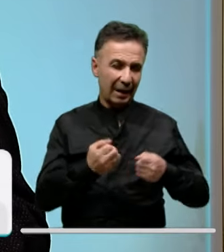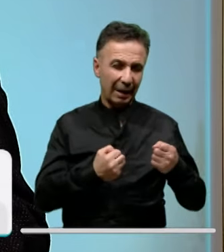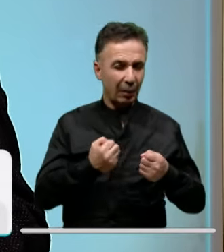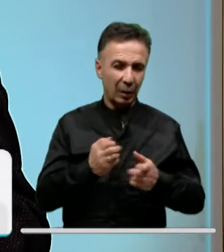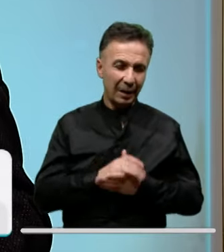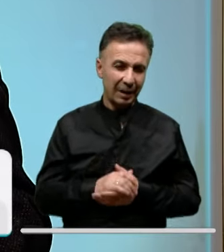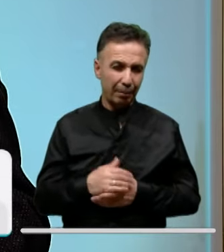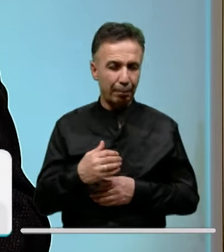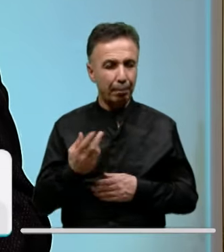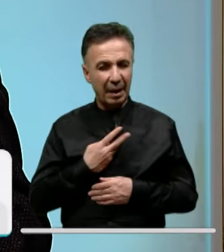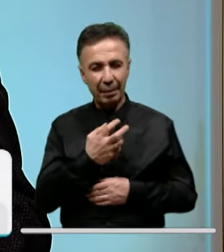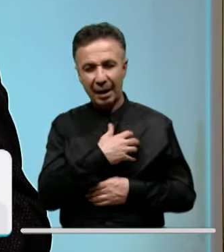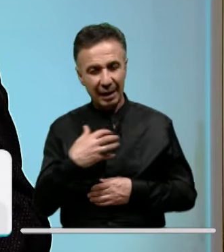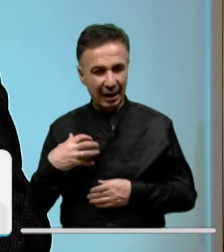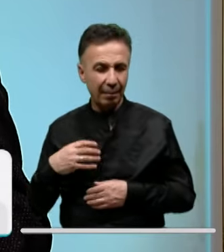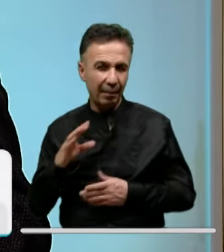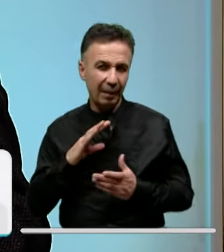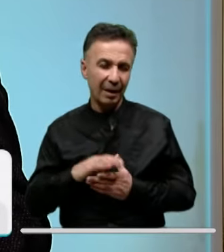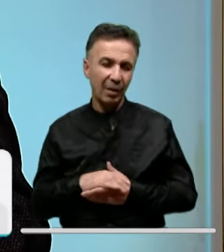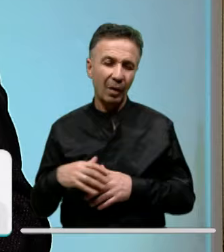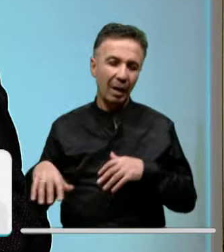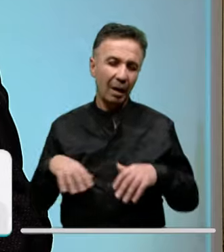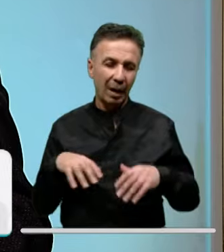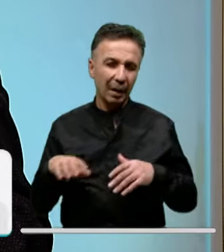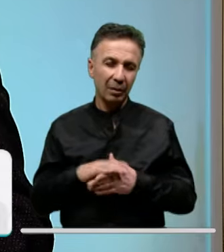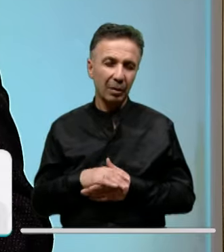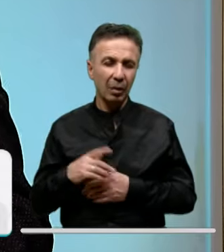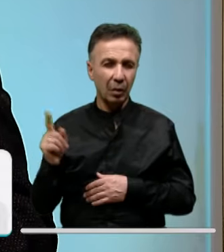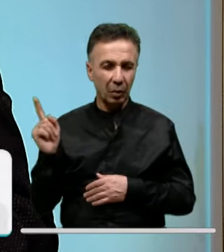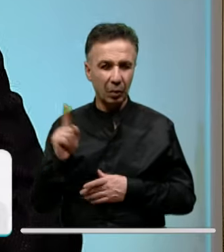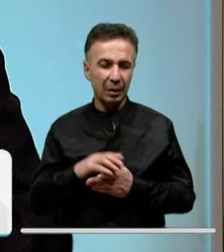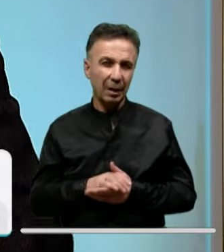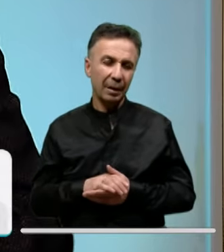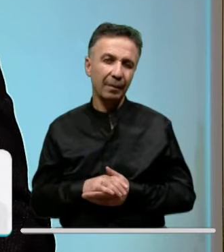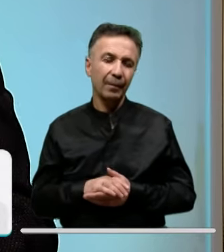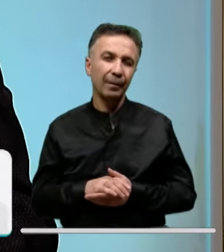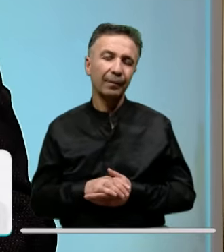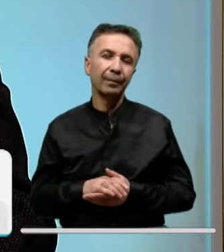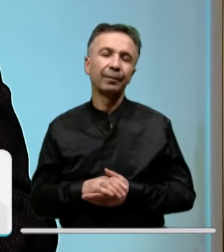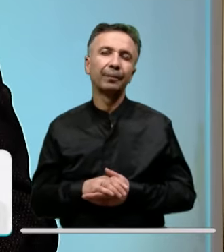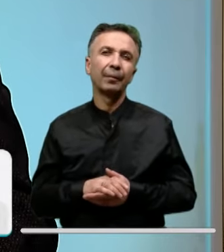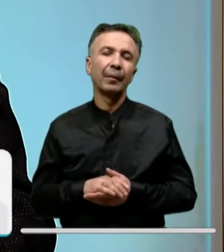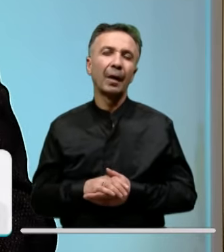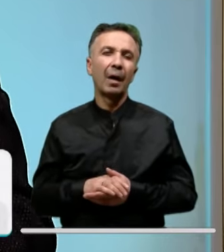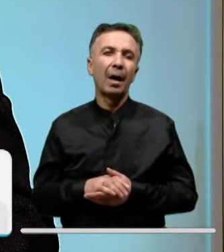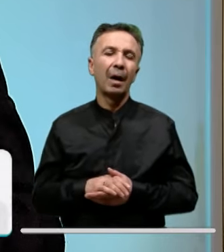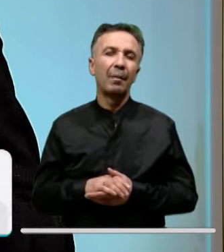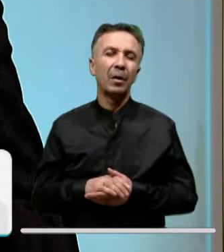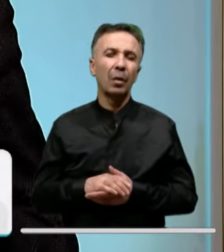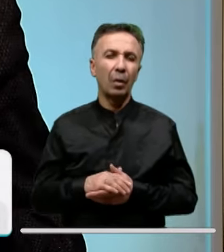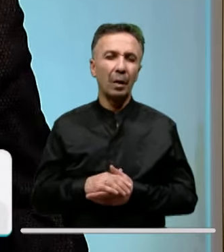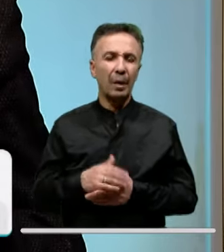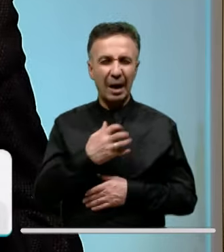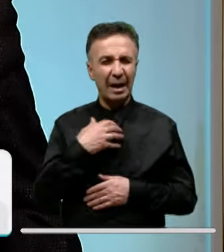derece annem var. Ben annemin işte o engellilik durumunu yüzdelik artık mutlaka şartlarını taşıyordur. Efendim onun hakkını ben